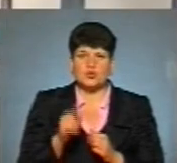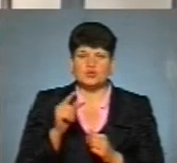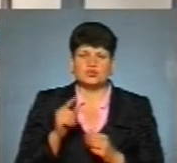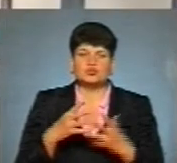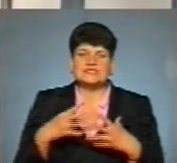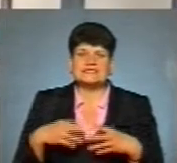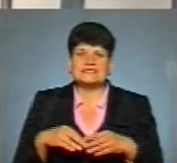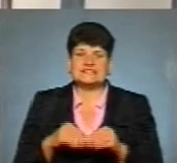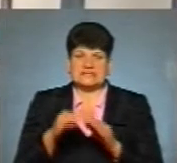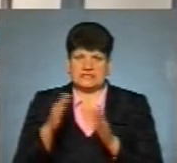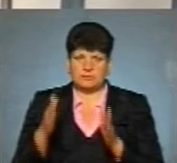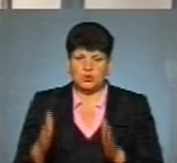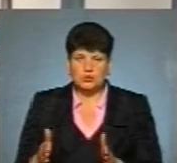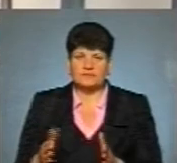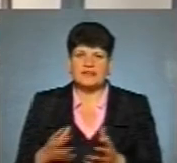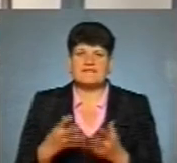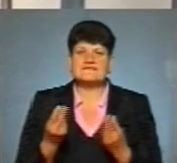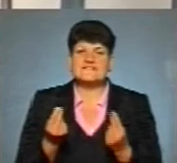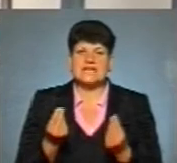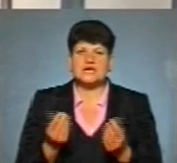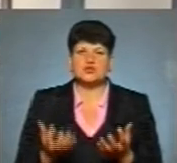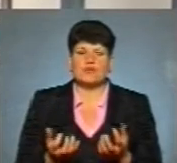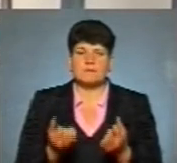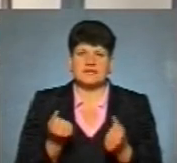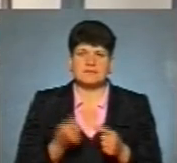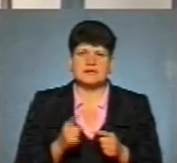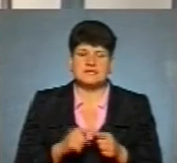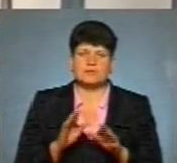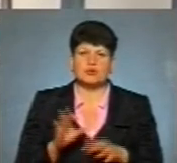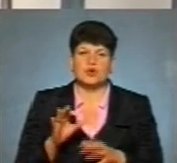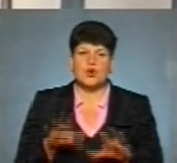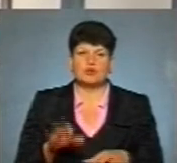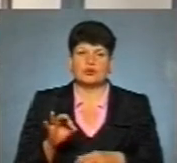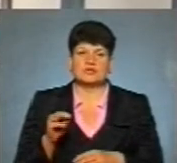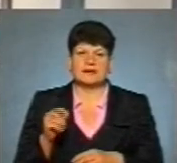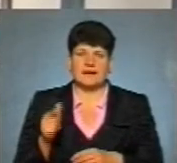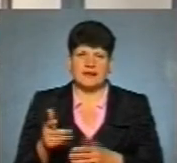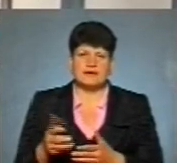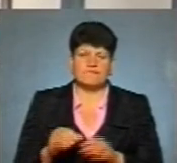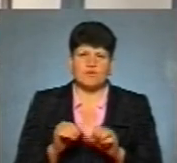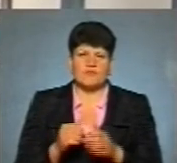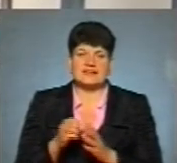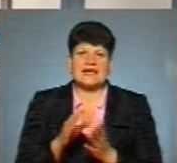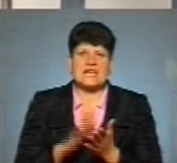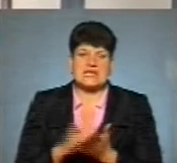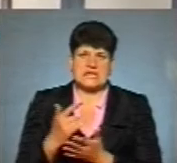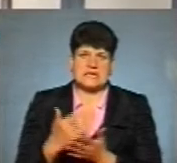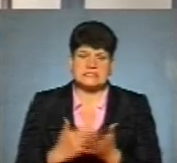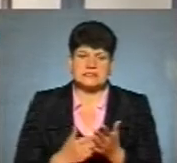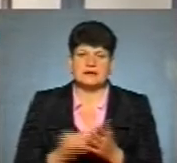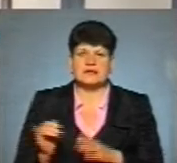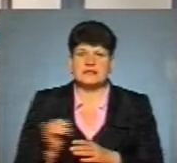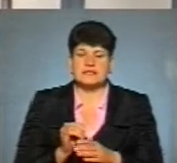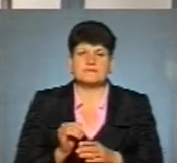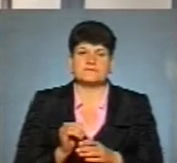сім'ю фінансової підтримки. Це будуть голови ОТГ сільських рад формувати реєстр і